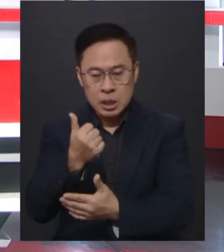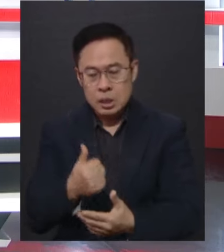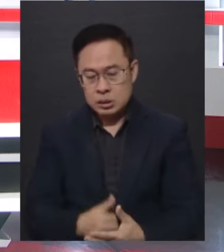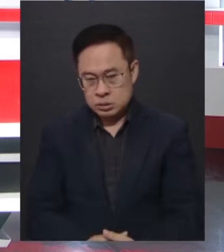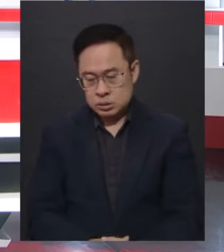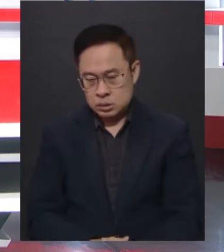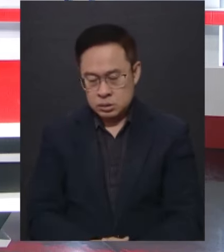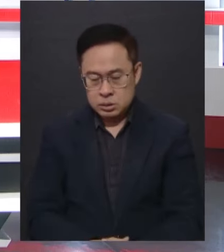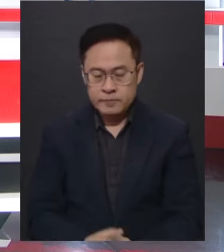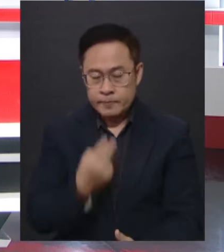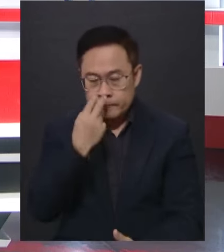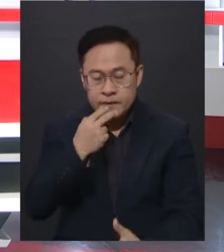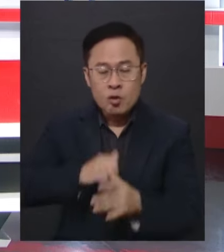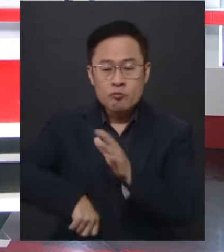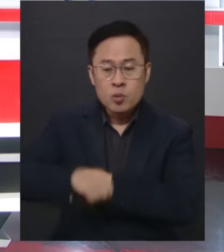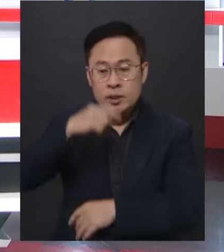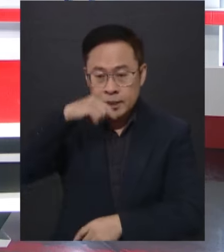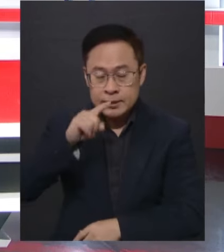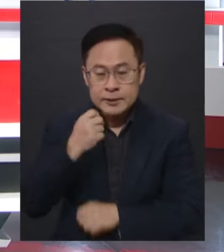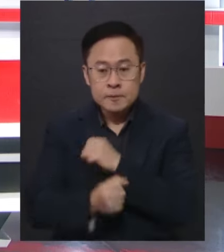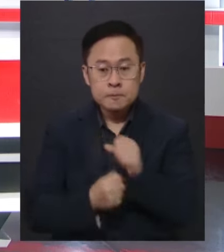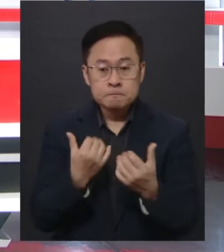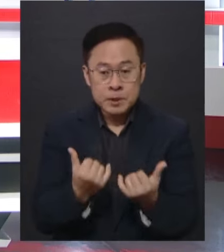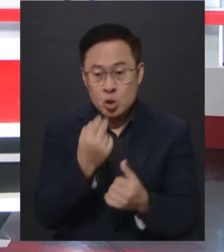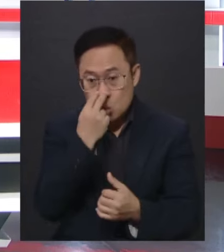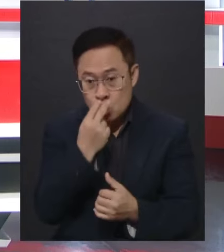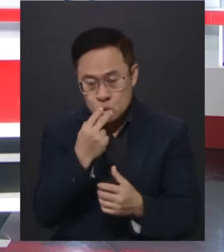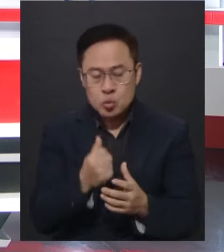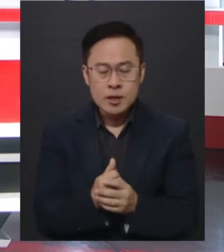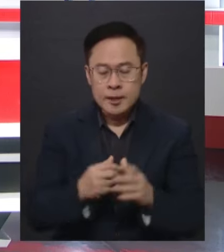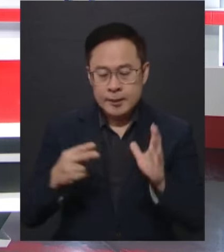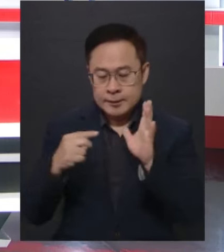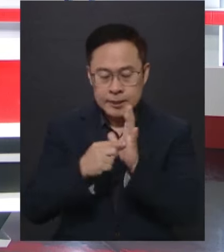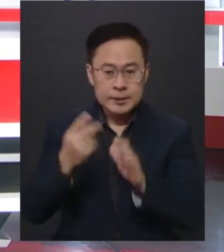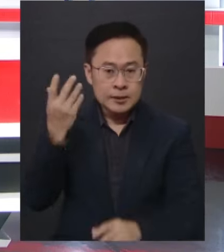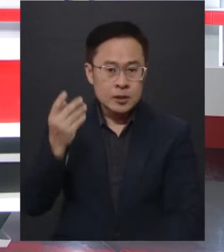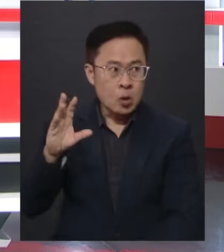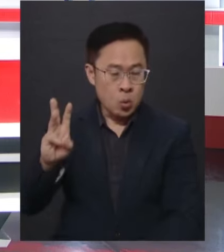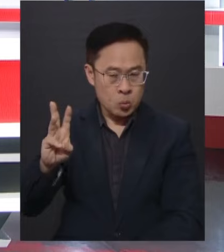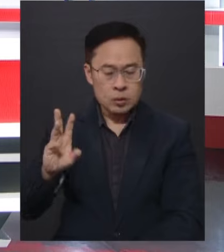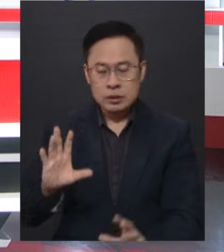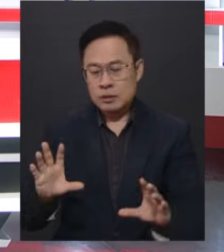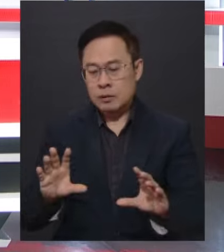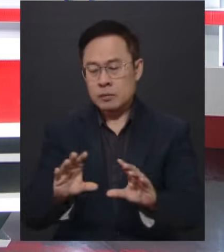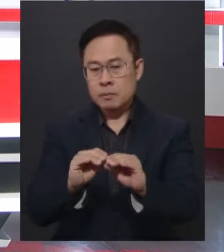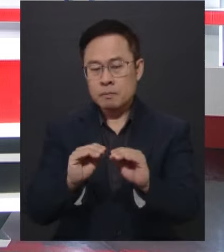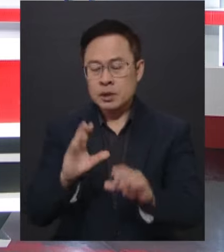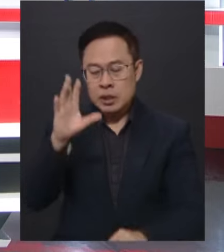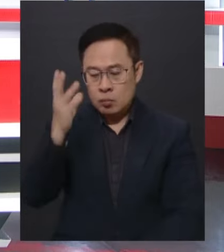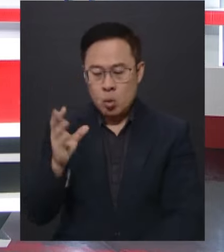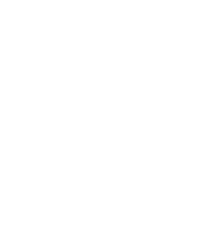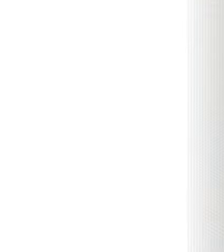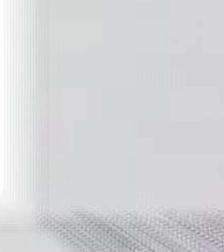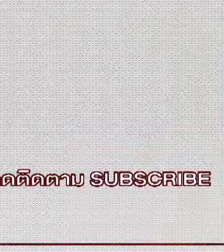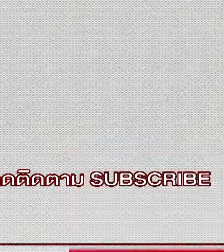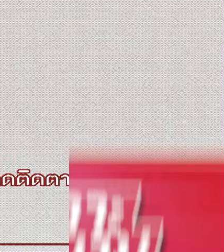เออนี่แหละเป็นความสนุกที่เกิดขึ้นนะคะเพราะฉะนั้นก็ต้องติดตามในทุกแมตช์ของการแข่งขันสำหรับศึกฟุตบอลไทยลีกของเรานะ